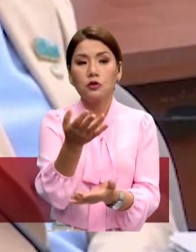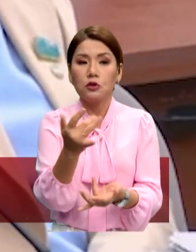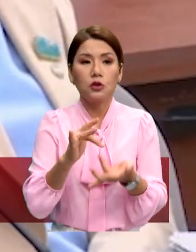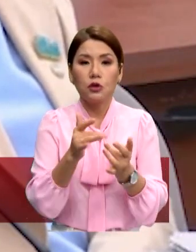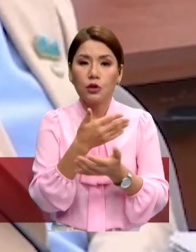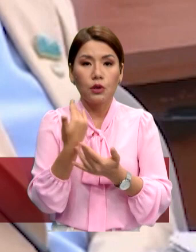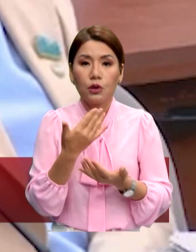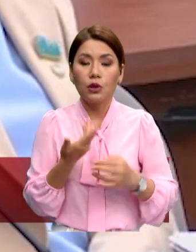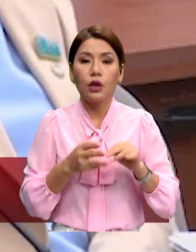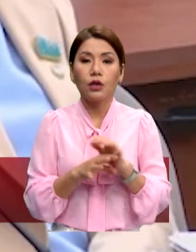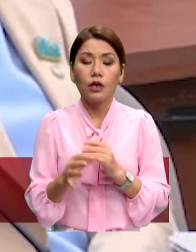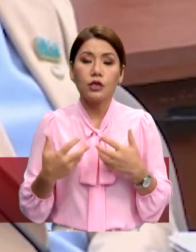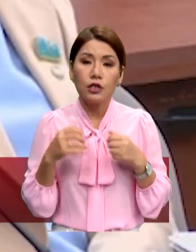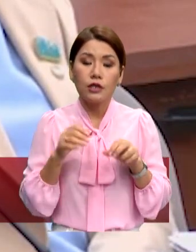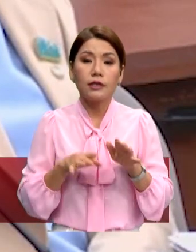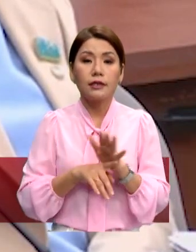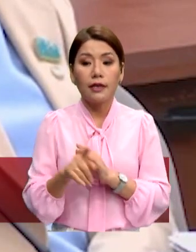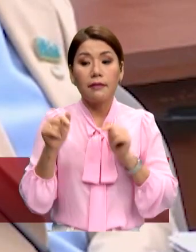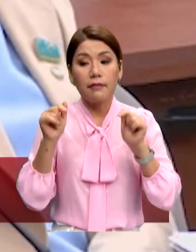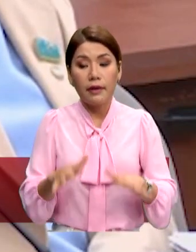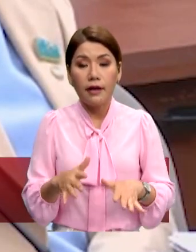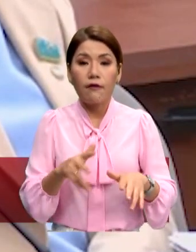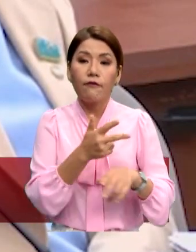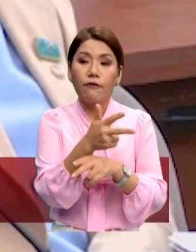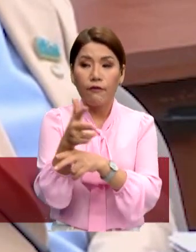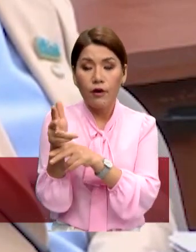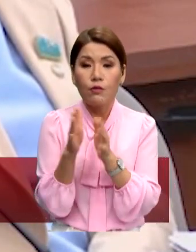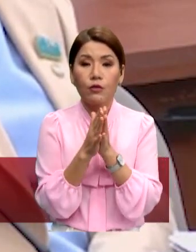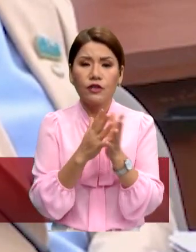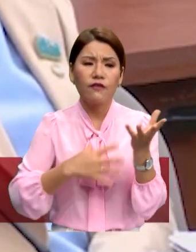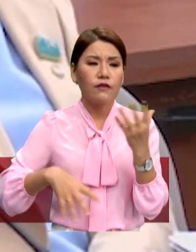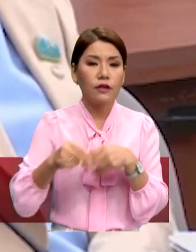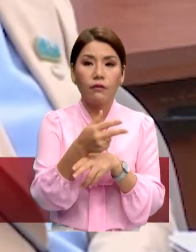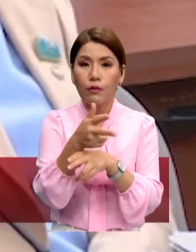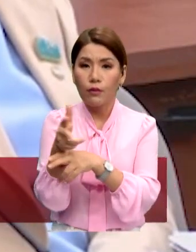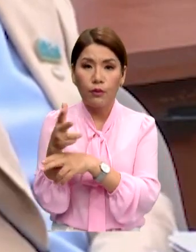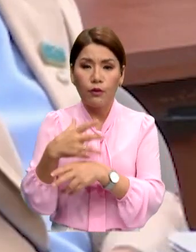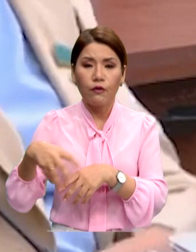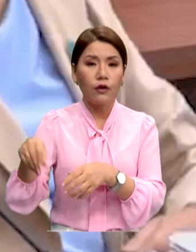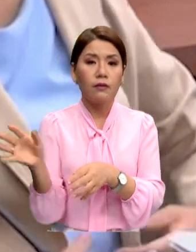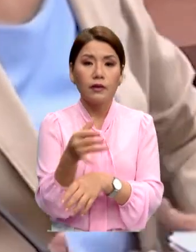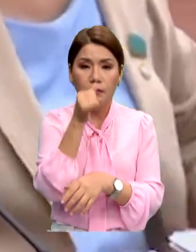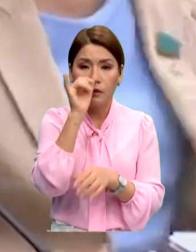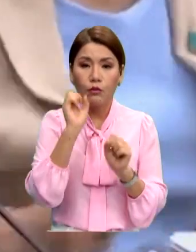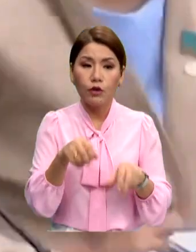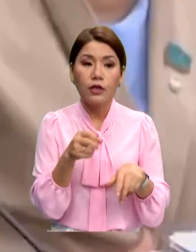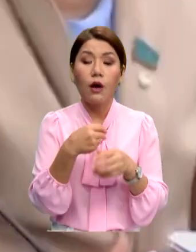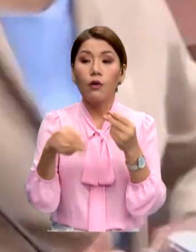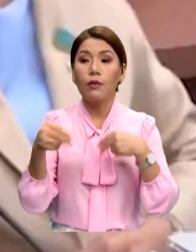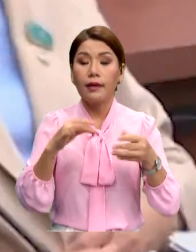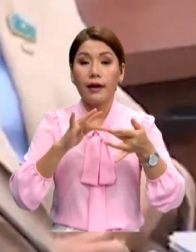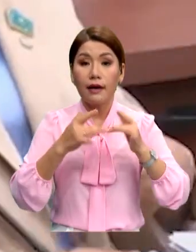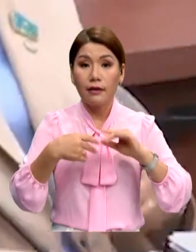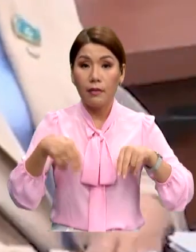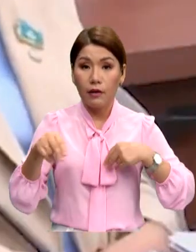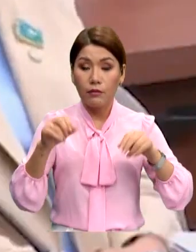нет интернета, мы предлагаем хотя бы разрешить проводить видеосъемку. Сейчас везде ведется видеосъемка. Сейчас даже можно покупать через онлайн.